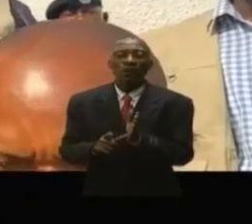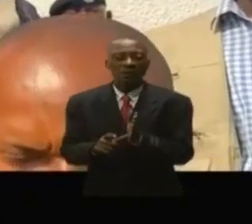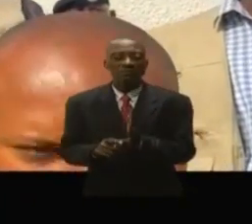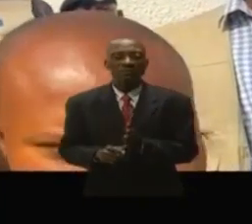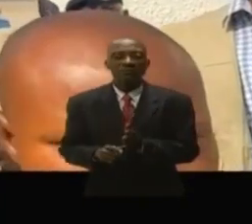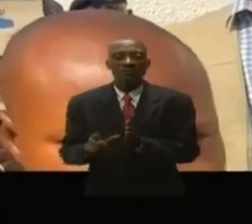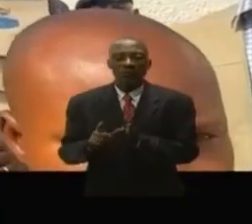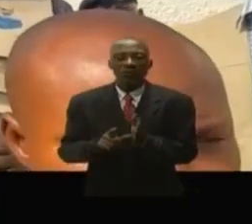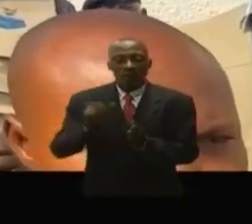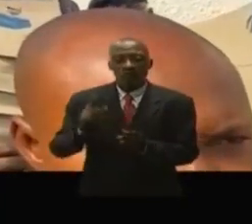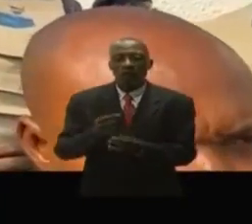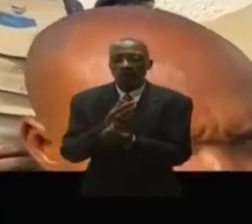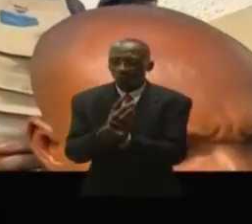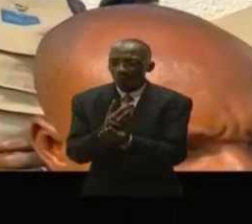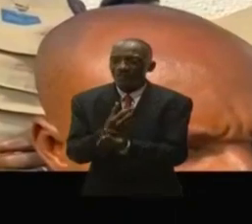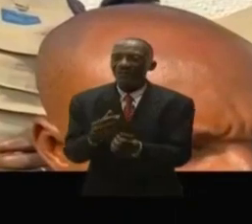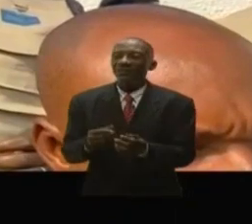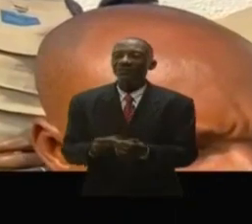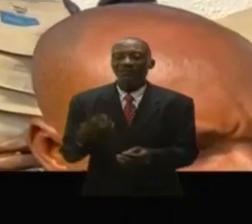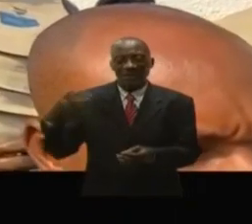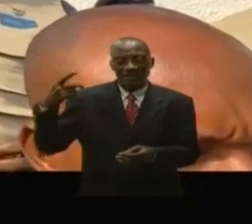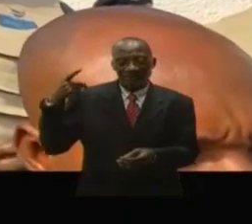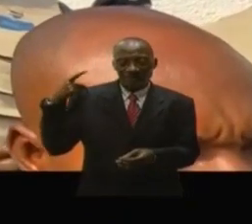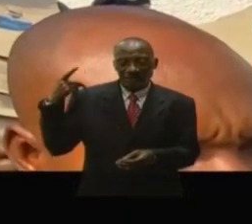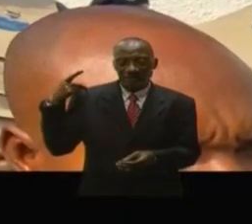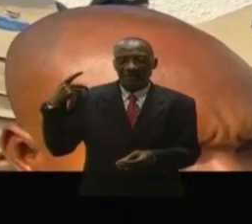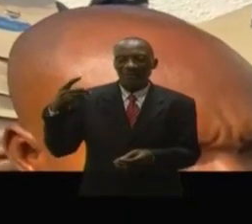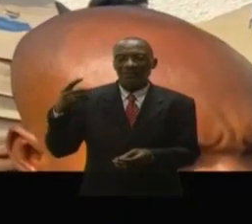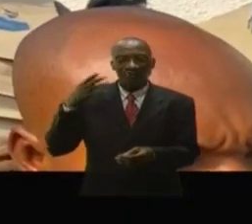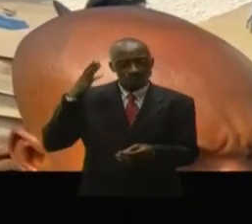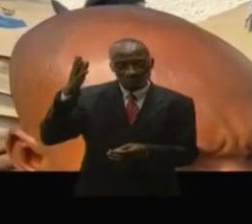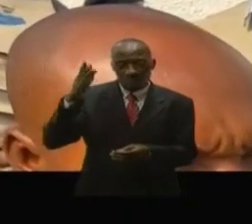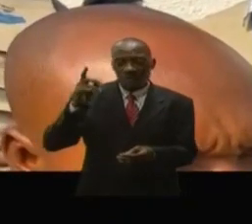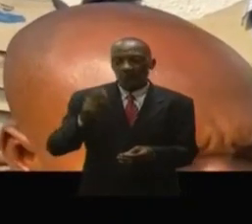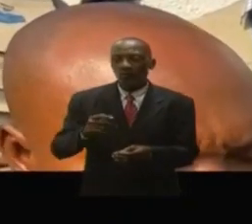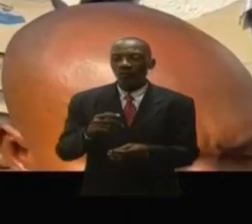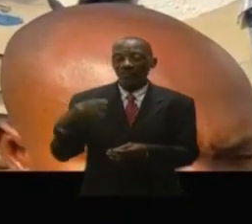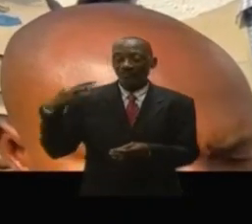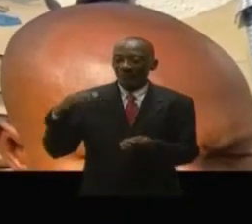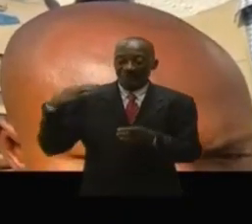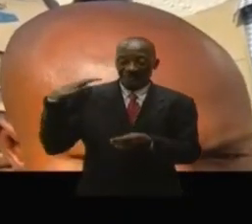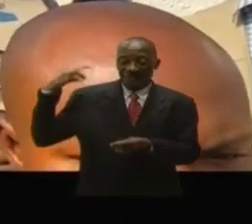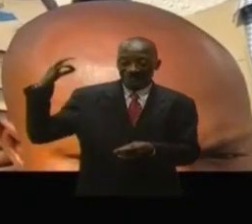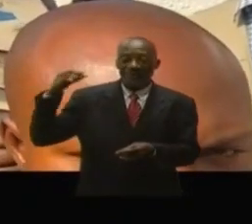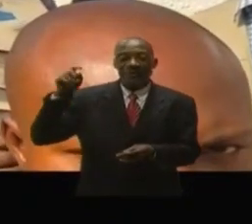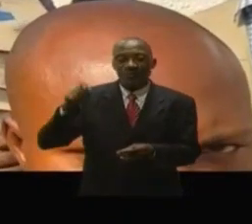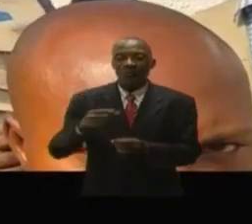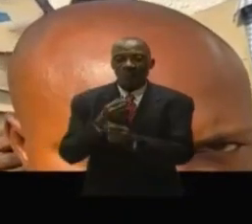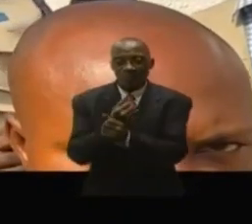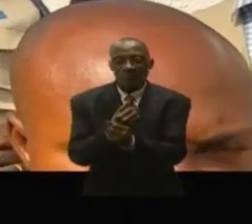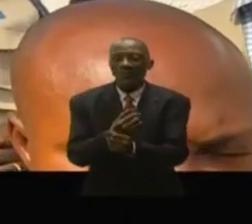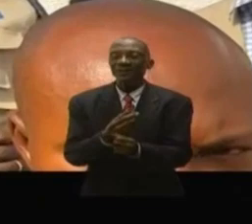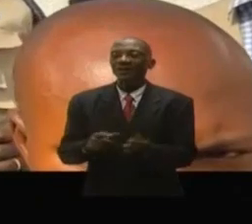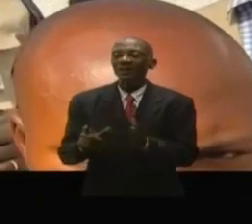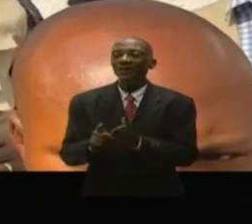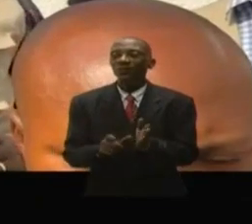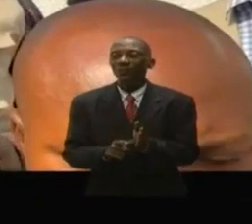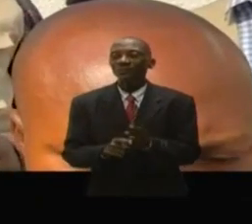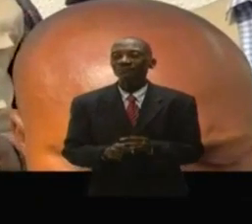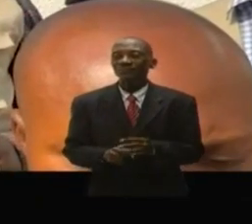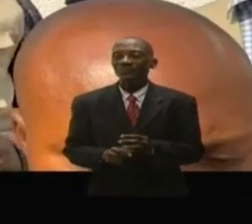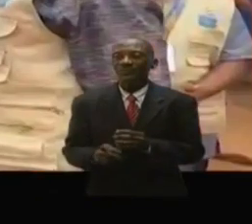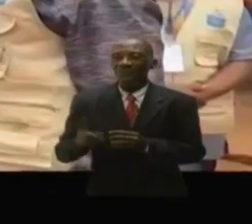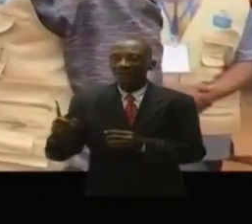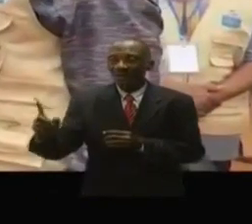même des dépôts de candidature. C'est extrêmement grave parce que dans 15 jours, la CENI devra fermer